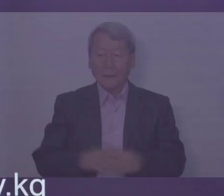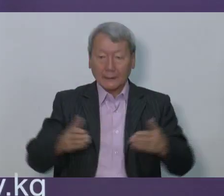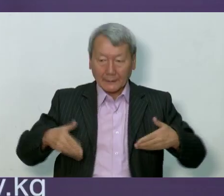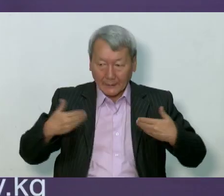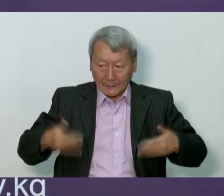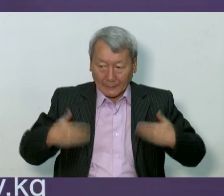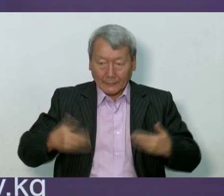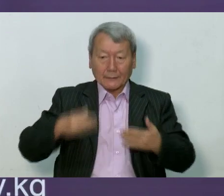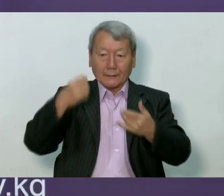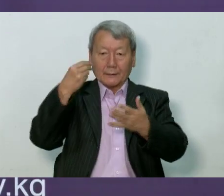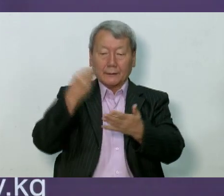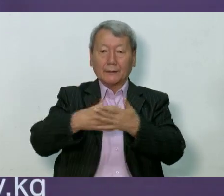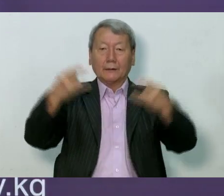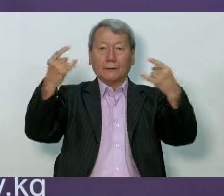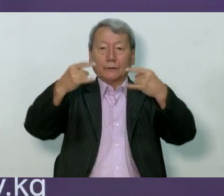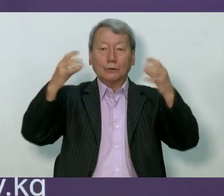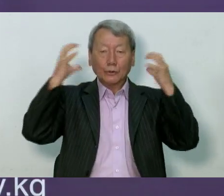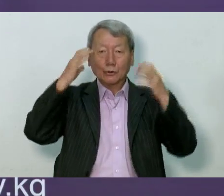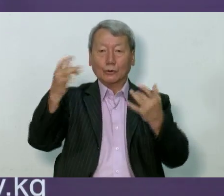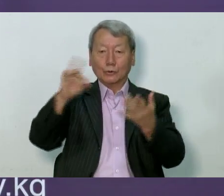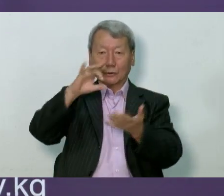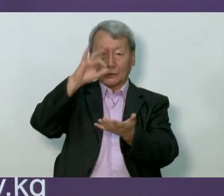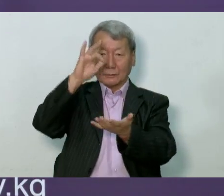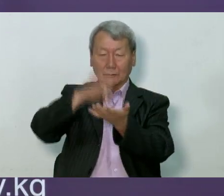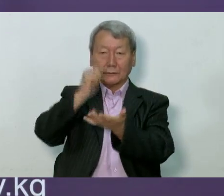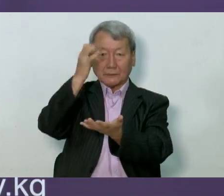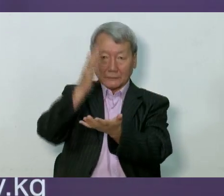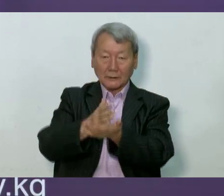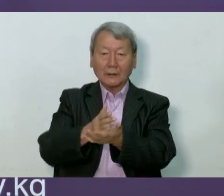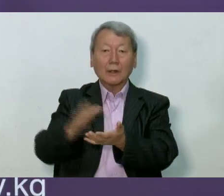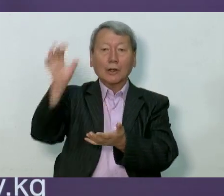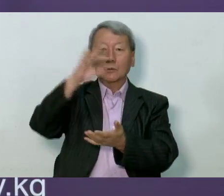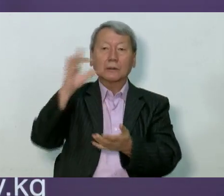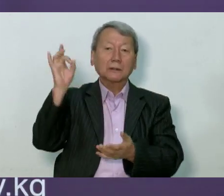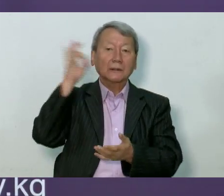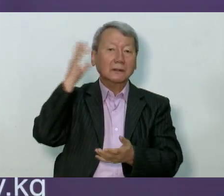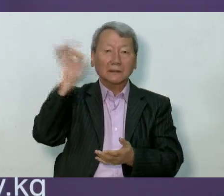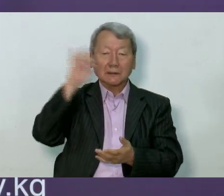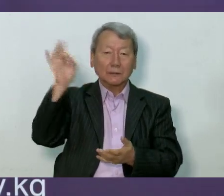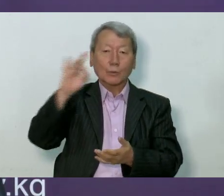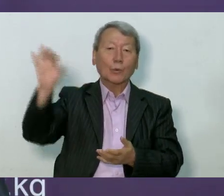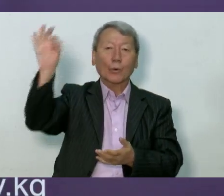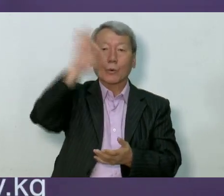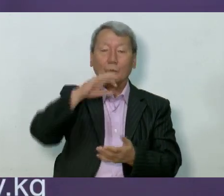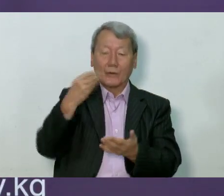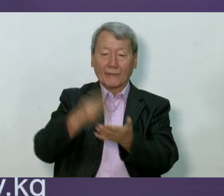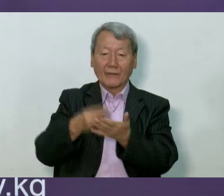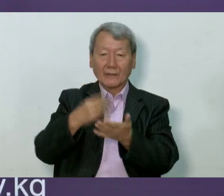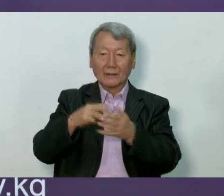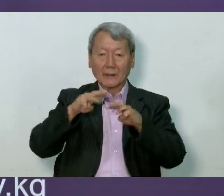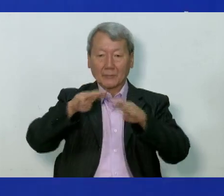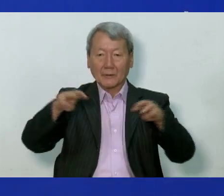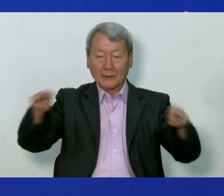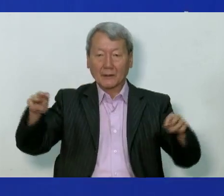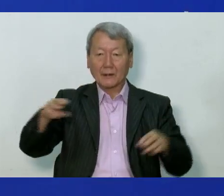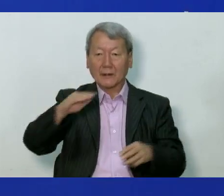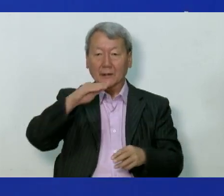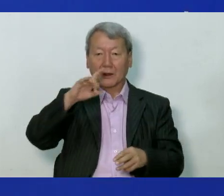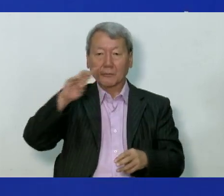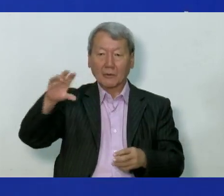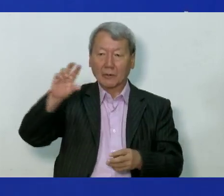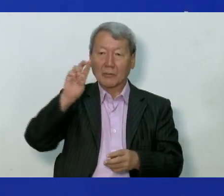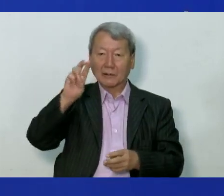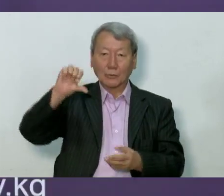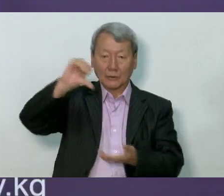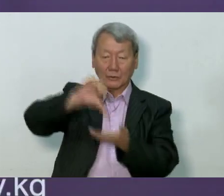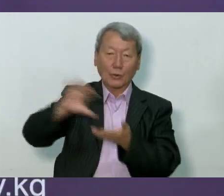Саламатсыздарбы, урматтуу теле көрүүчүлөр, радио көрөрмандар, Республикалык штабтын пресс борборунда Кыргыз Республикасынын финансы министри Жээнбаева Бактыгүл